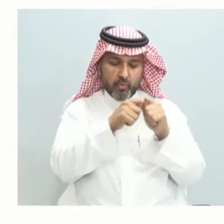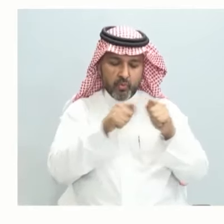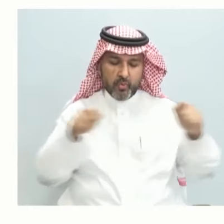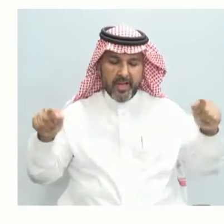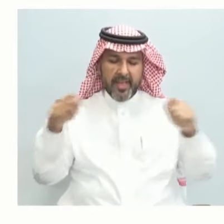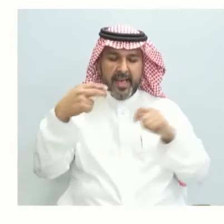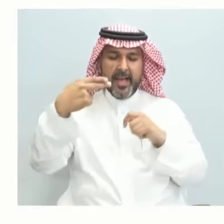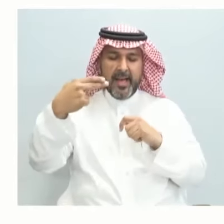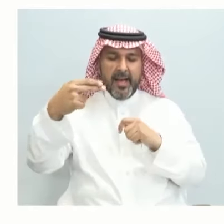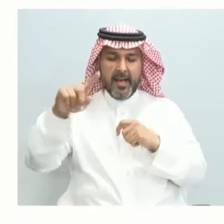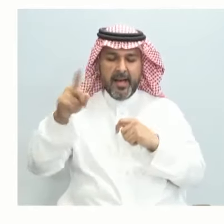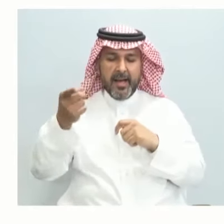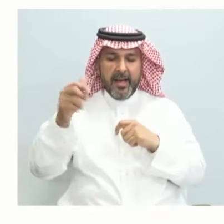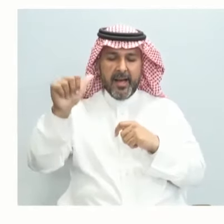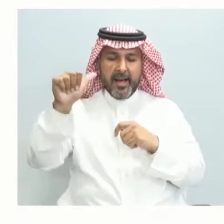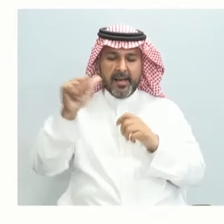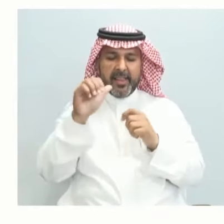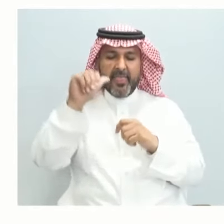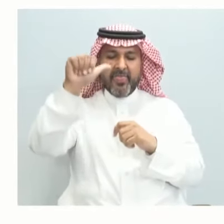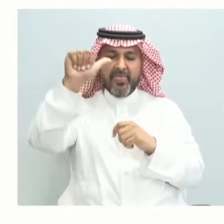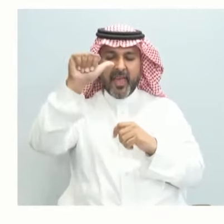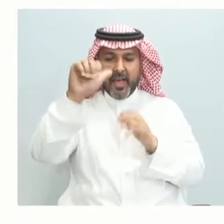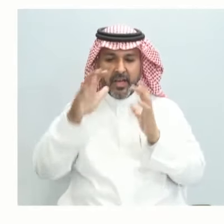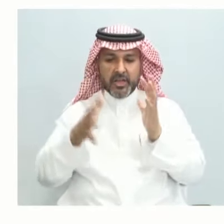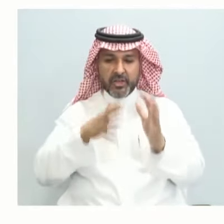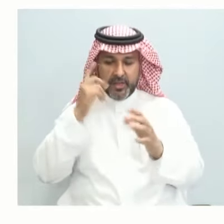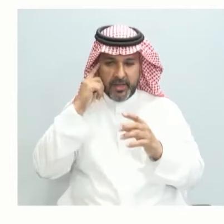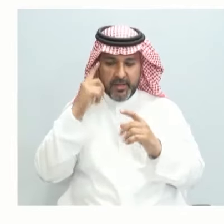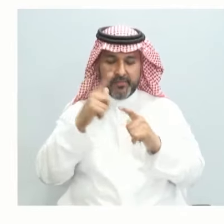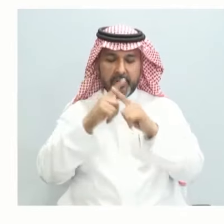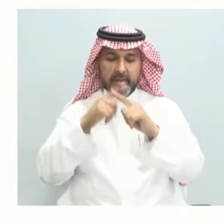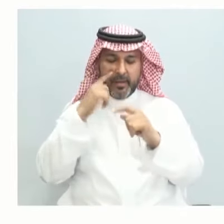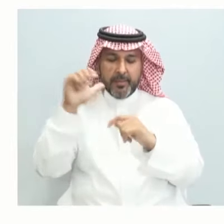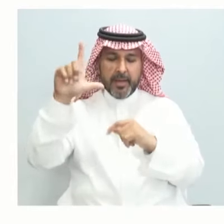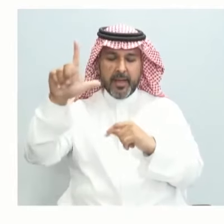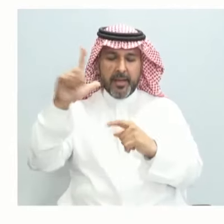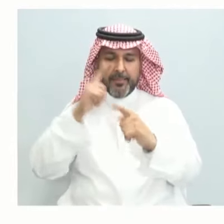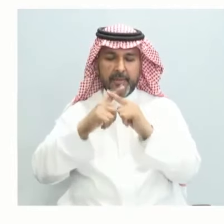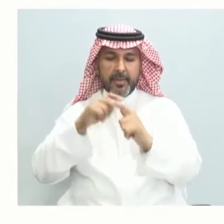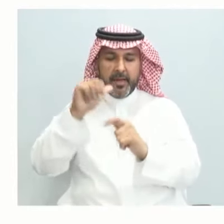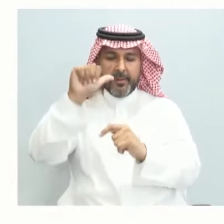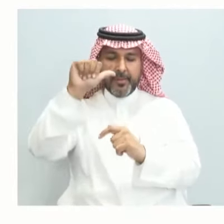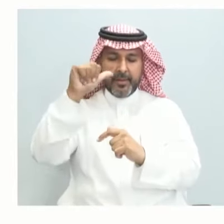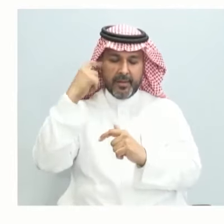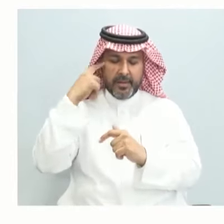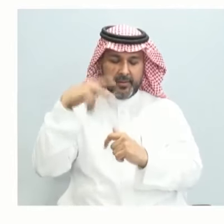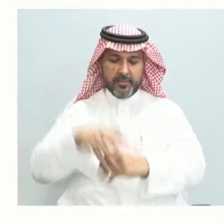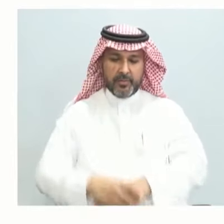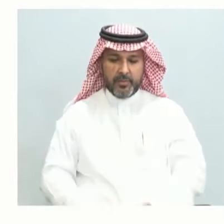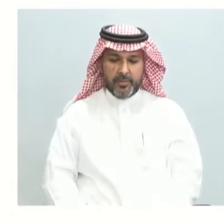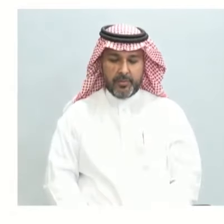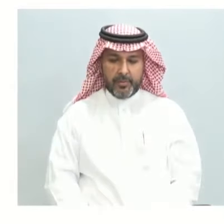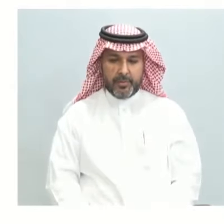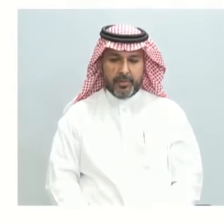منها اذا نحتاج الى طريقه لتحليل كثيره الحدود تحويلها مره اخرى الى عوامل مضروبه في